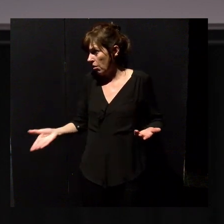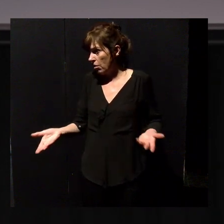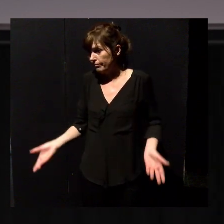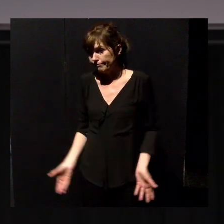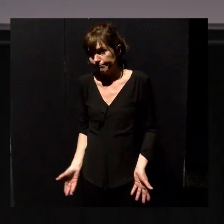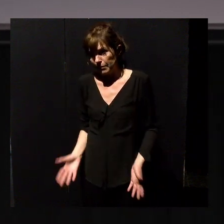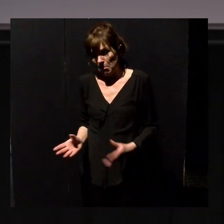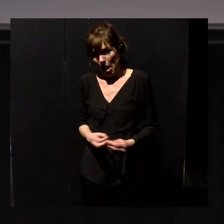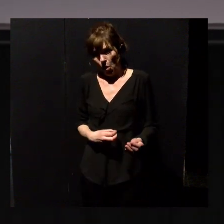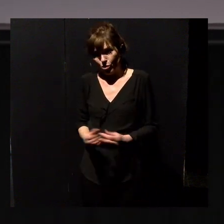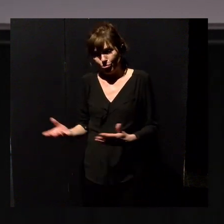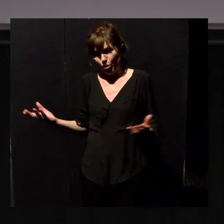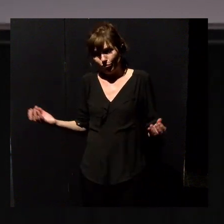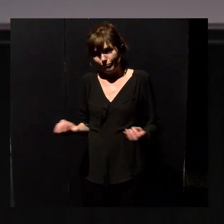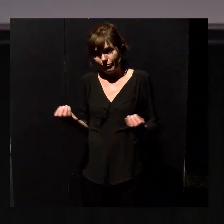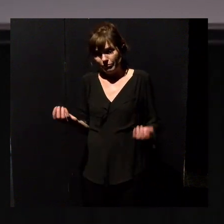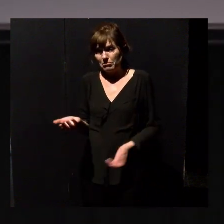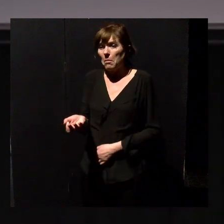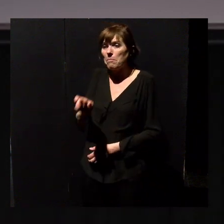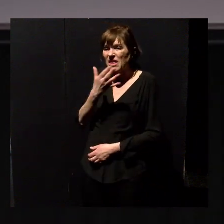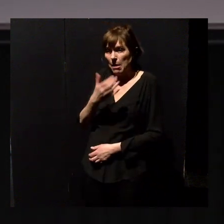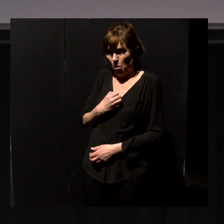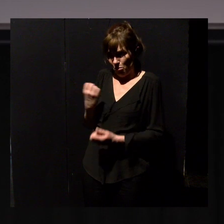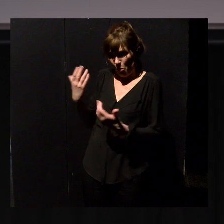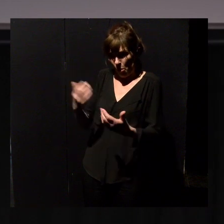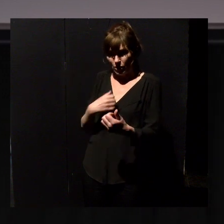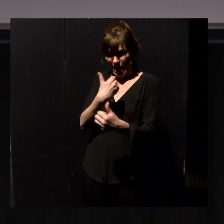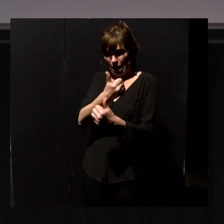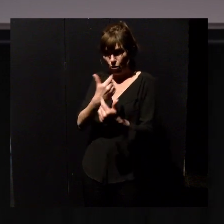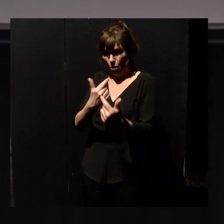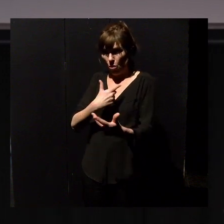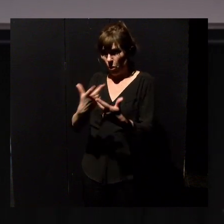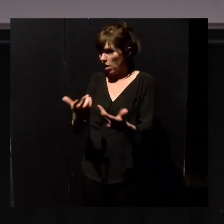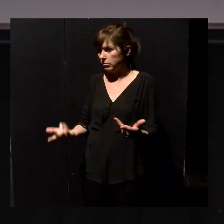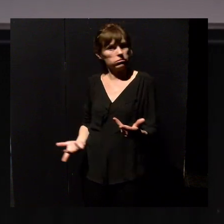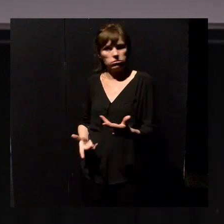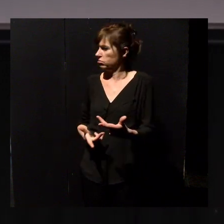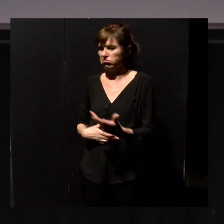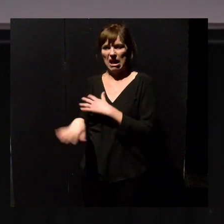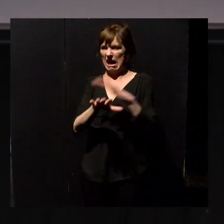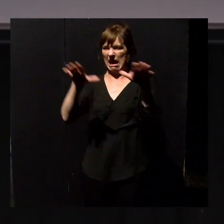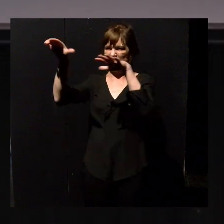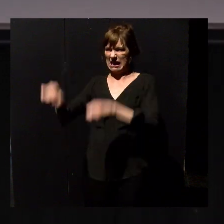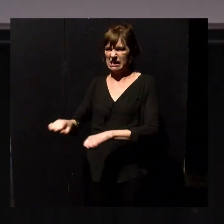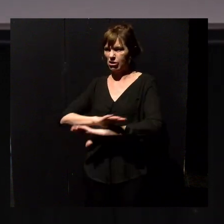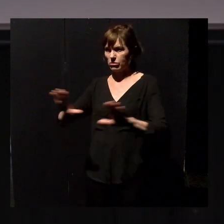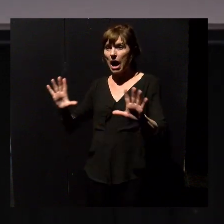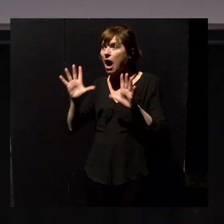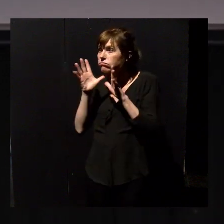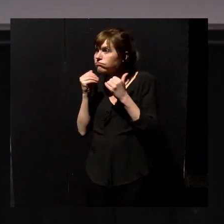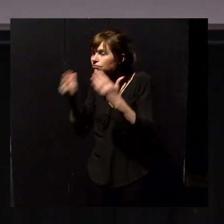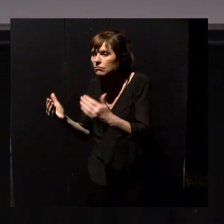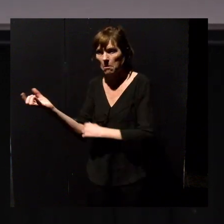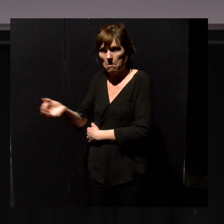Malheureusement pour lui, 1, 2, 3 médicaments ne fonctionnent pas. Il a ce qu'on appelle une épilepsie pharmacorésistante, c'est-à-dire qui